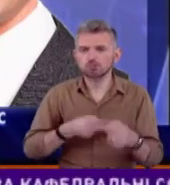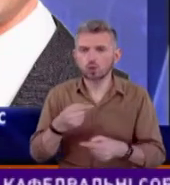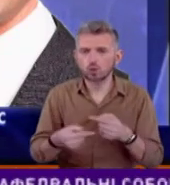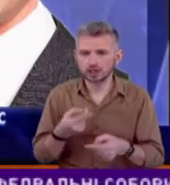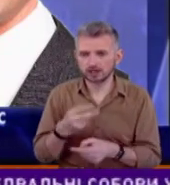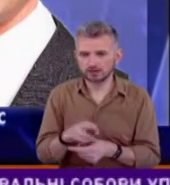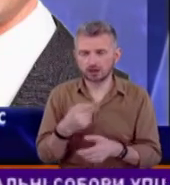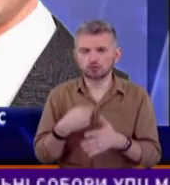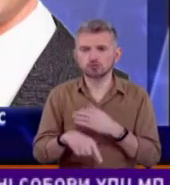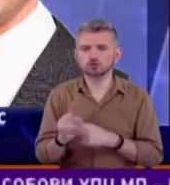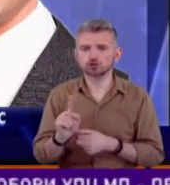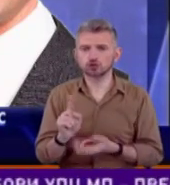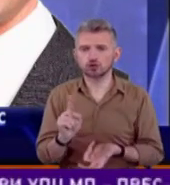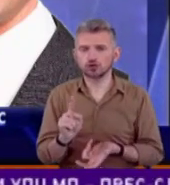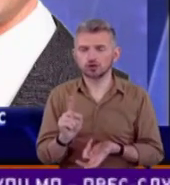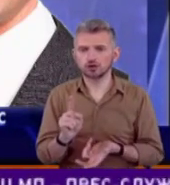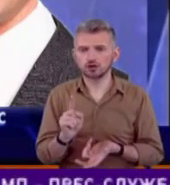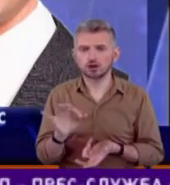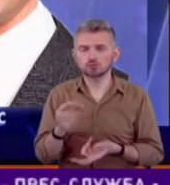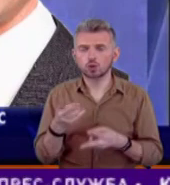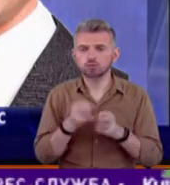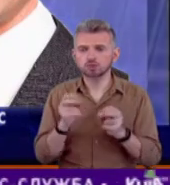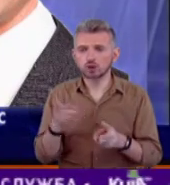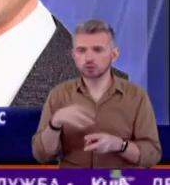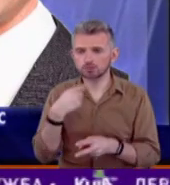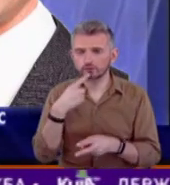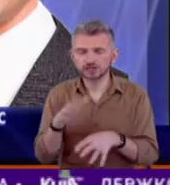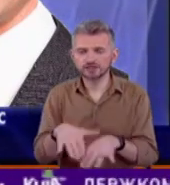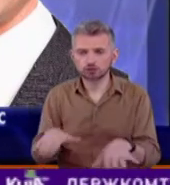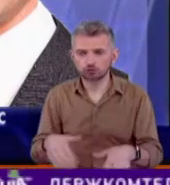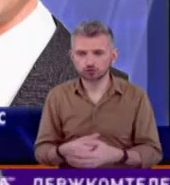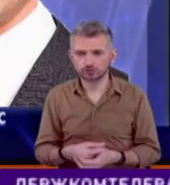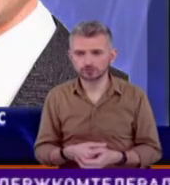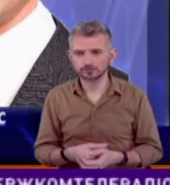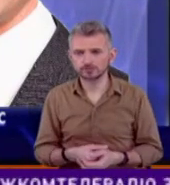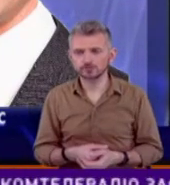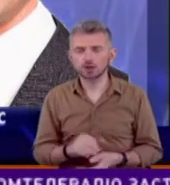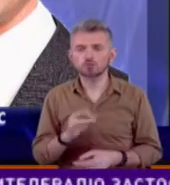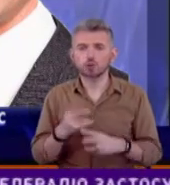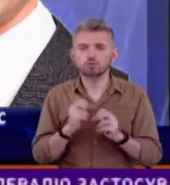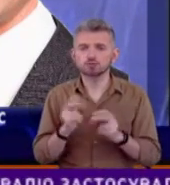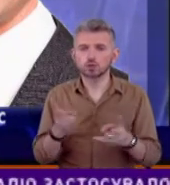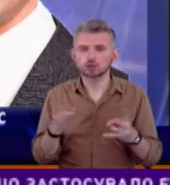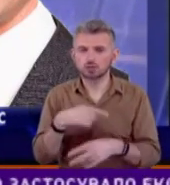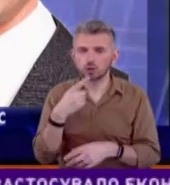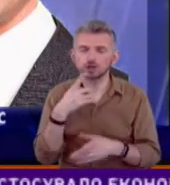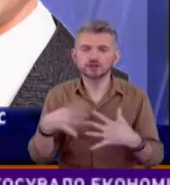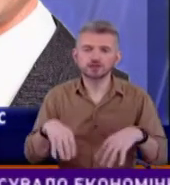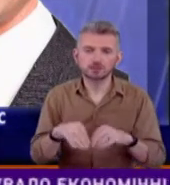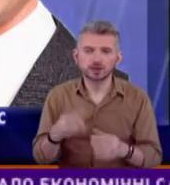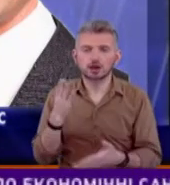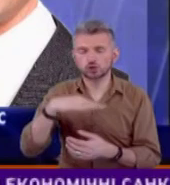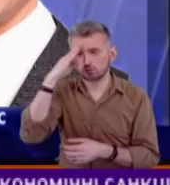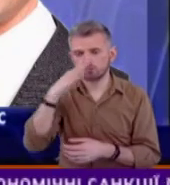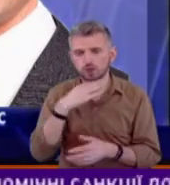Чому? Тому що про безпеку треба говорити в садочку. Про безпеку треба говорити в сім'ї. Якщо